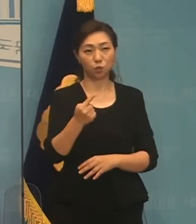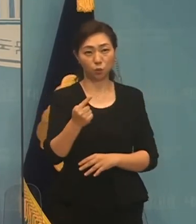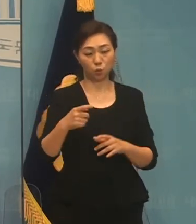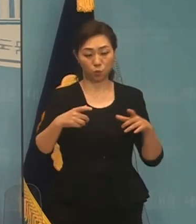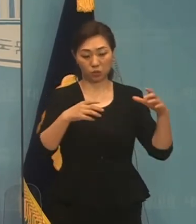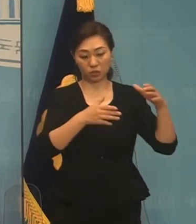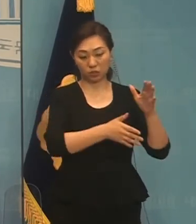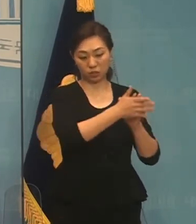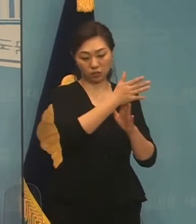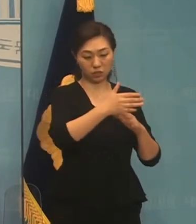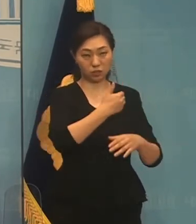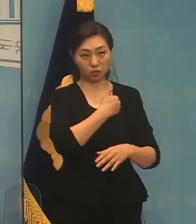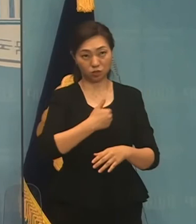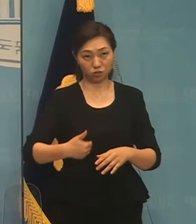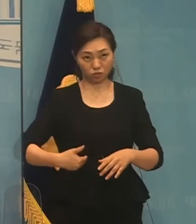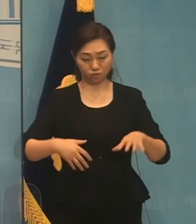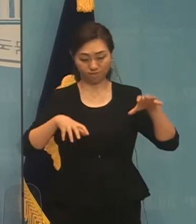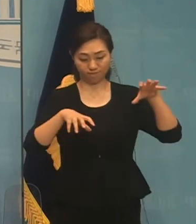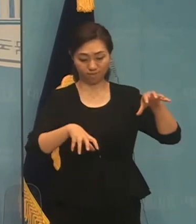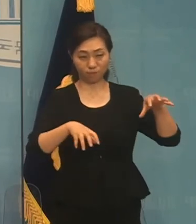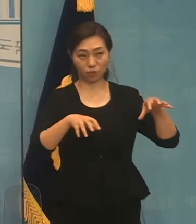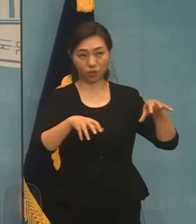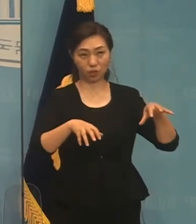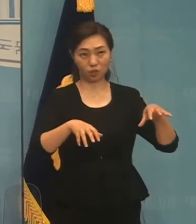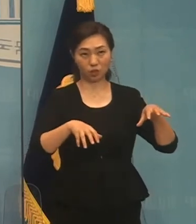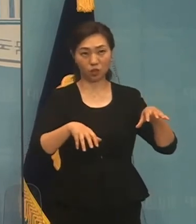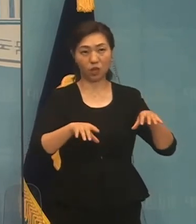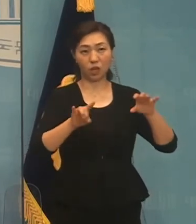대학씩은 일본, 미국 대학처럼